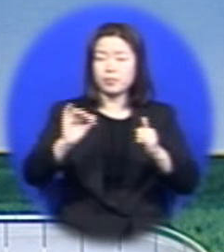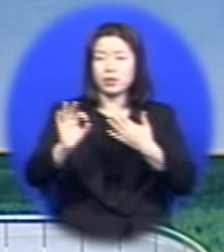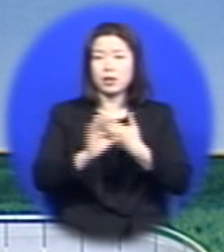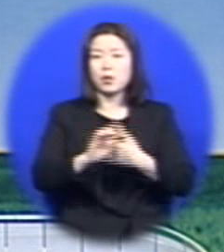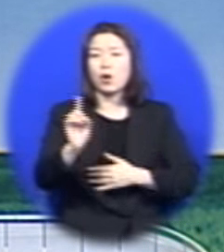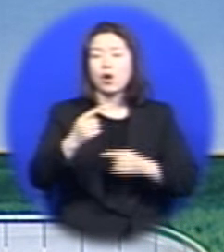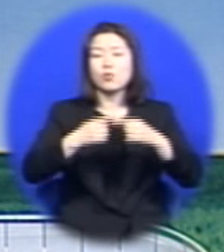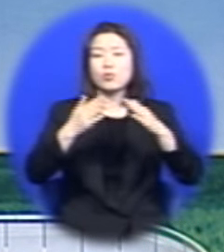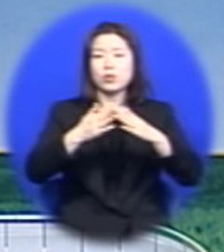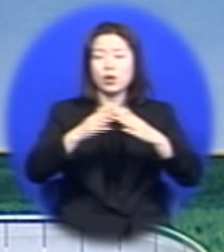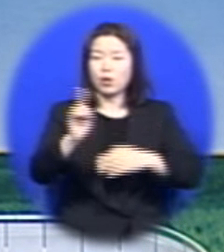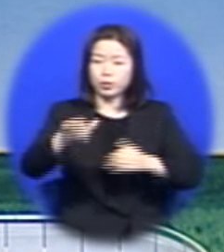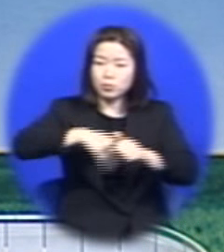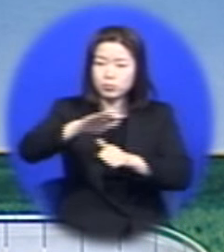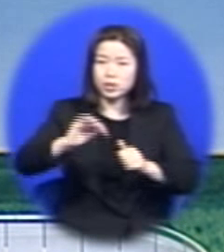분위기일까요?